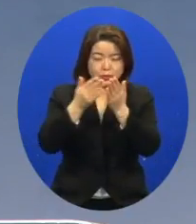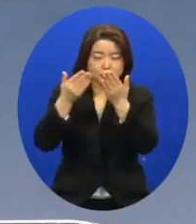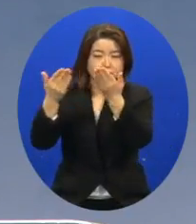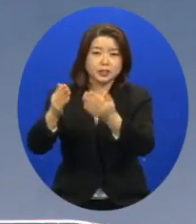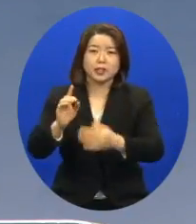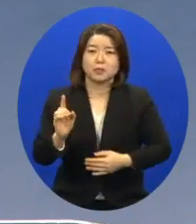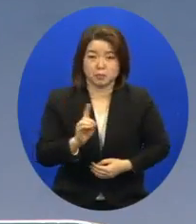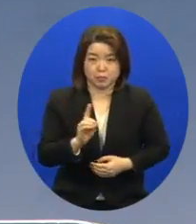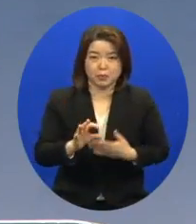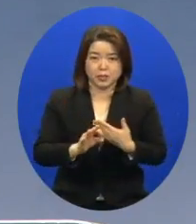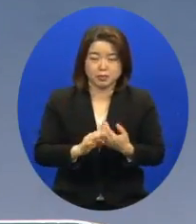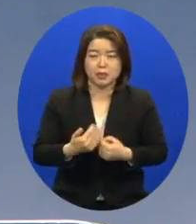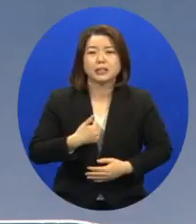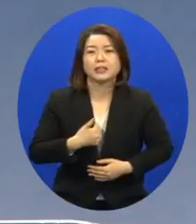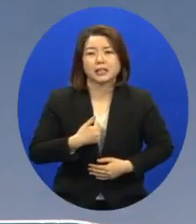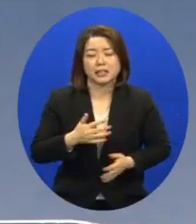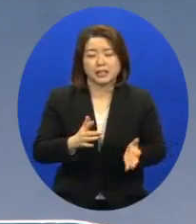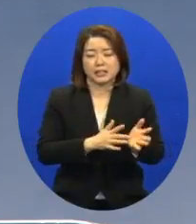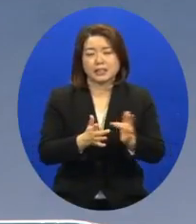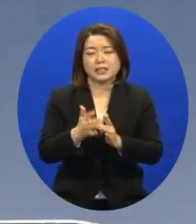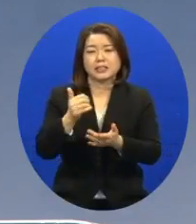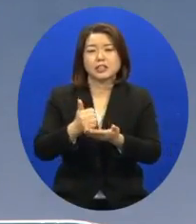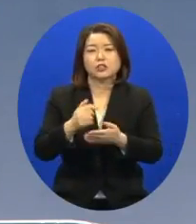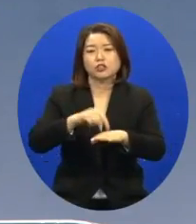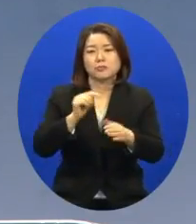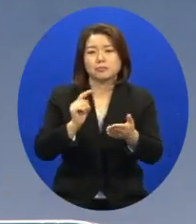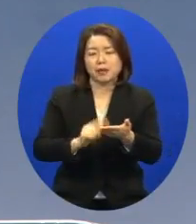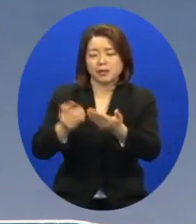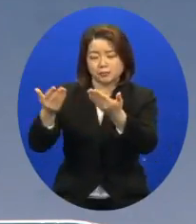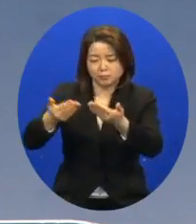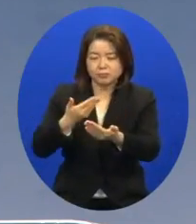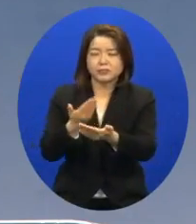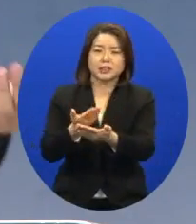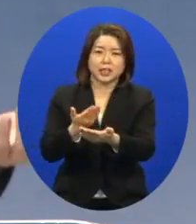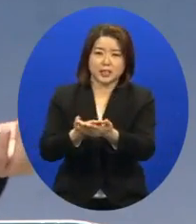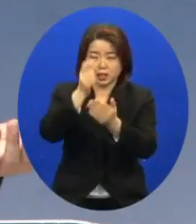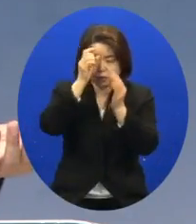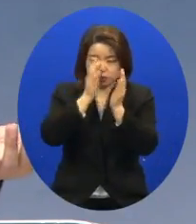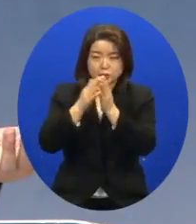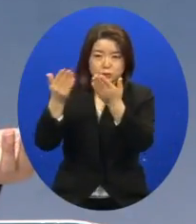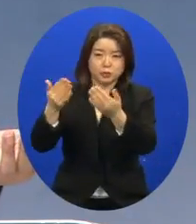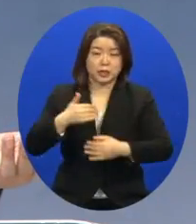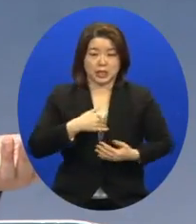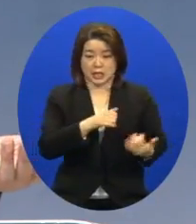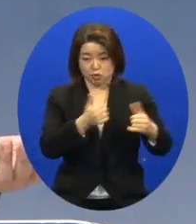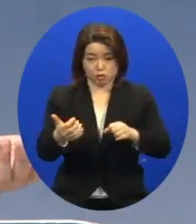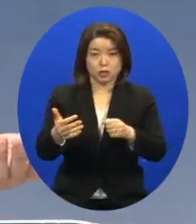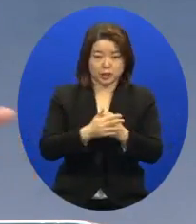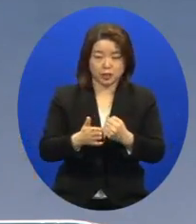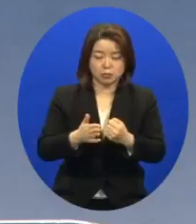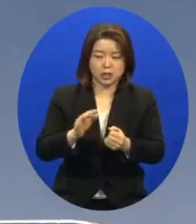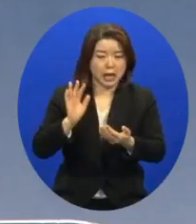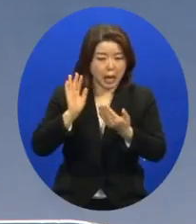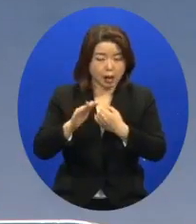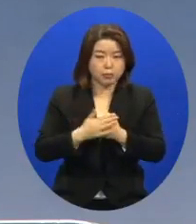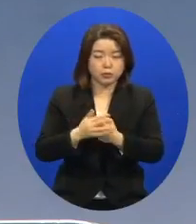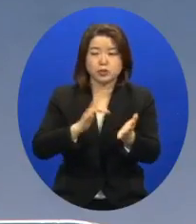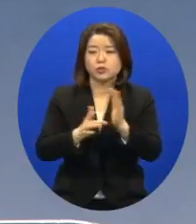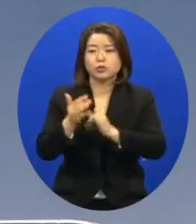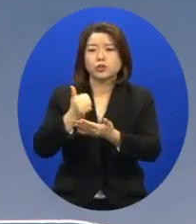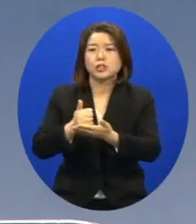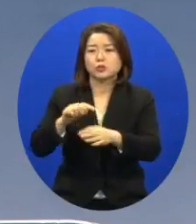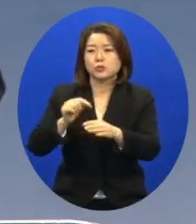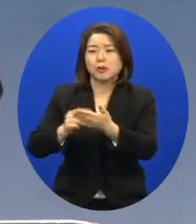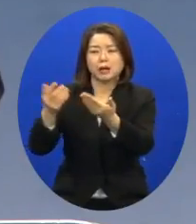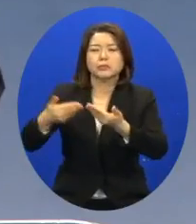제게 예수님의 마음을 달라고 했습니다 저는 죽었으니까 그리고는